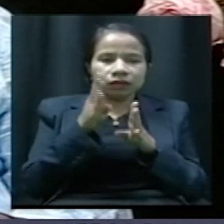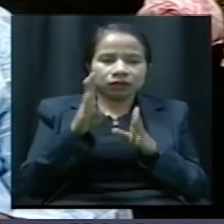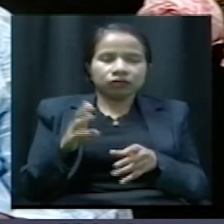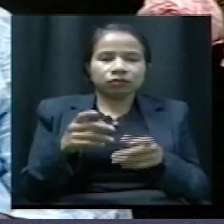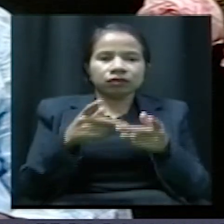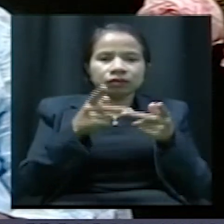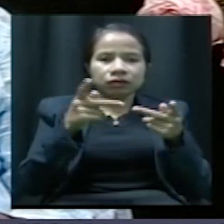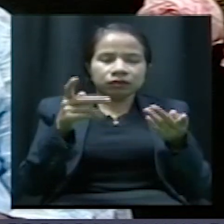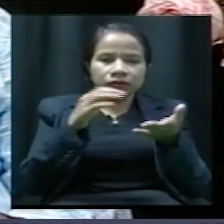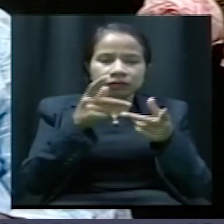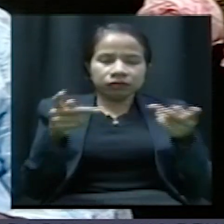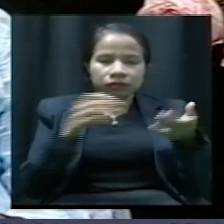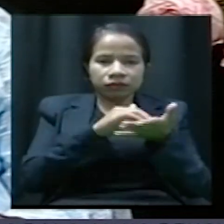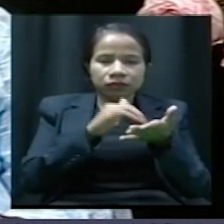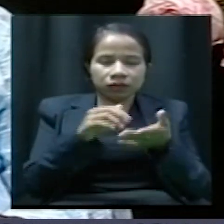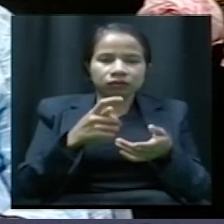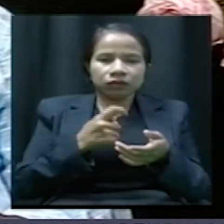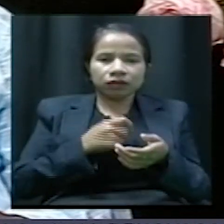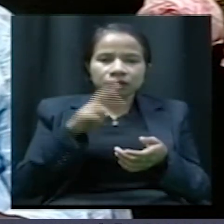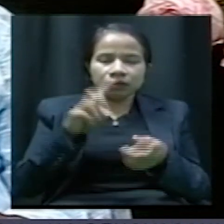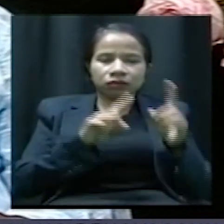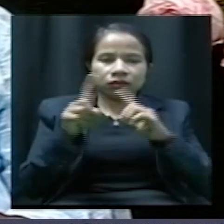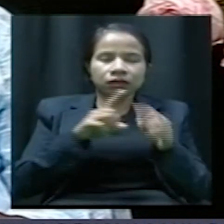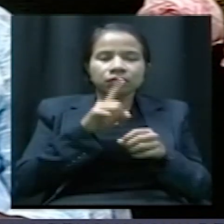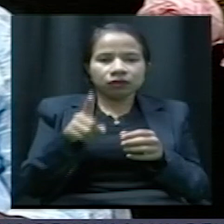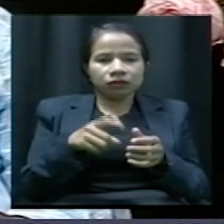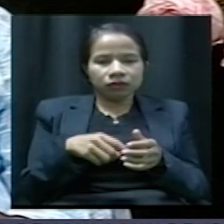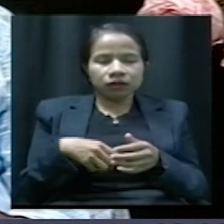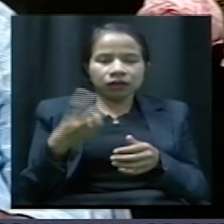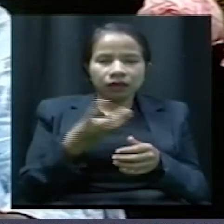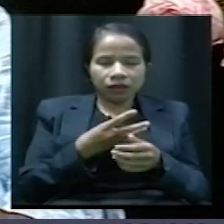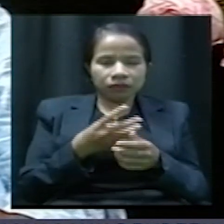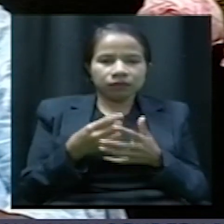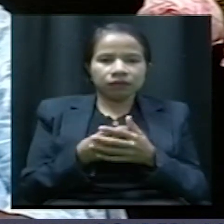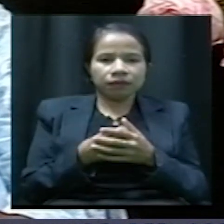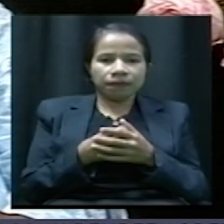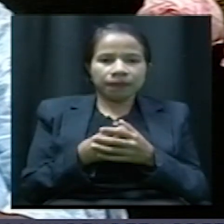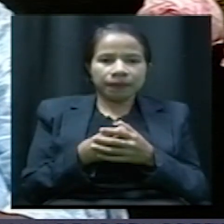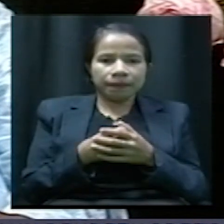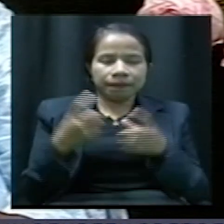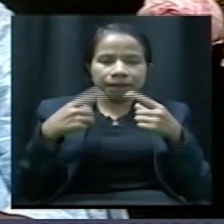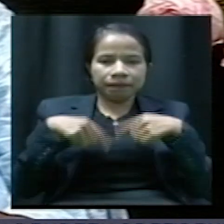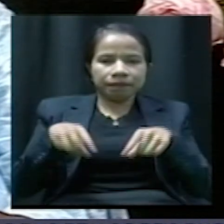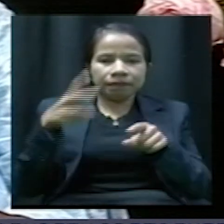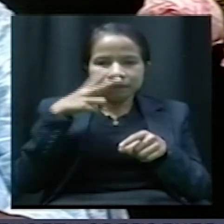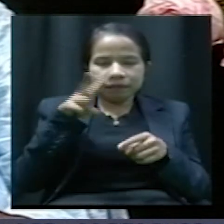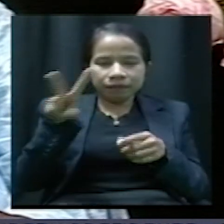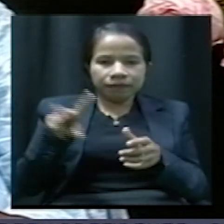kata physical barriers ne mas nemos buat ne ami notal ami ba